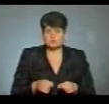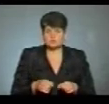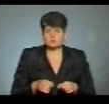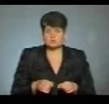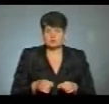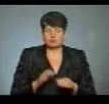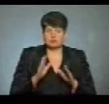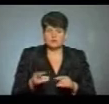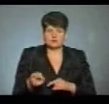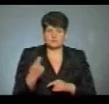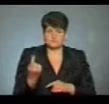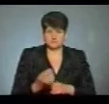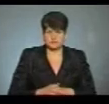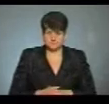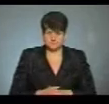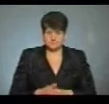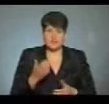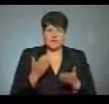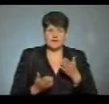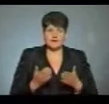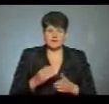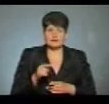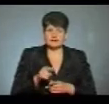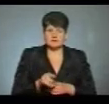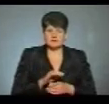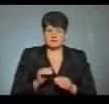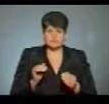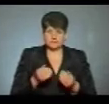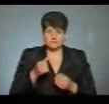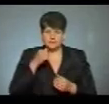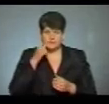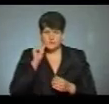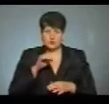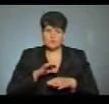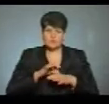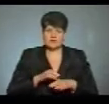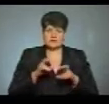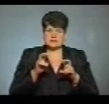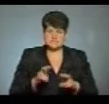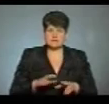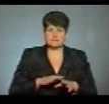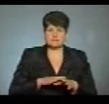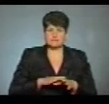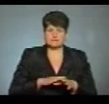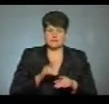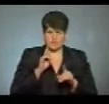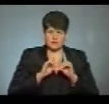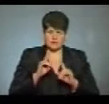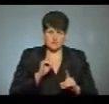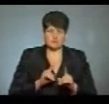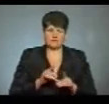в Тернопільській області. Але, тим не менше, ми вчора провели пленарне засідання, дотримуючи всіх заходів